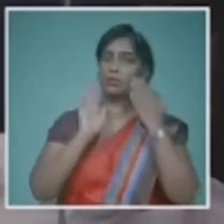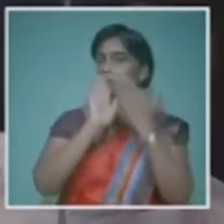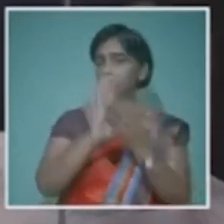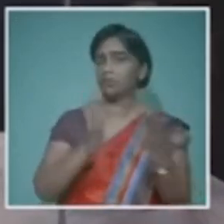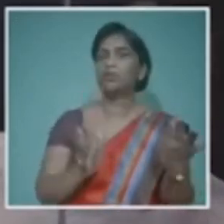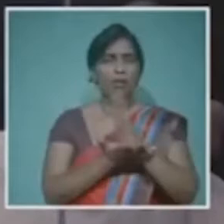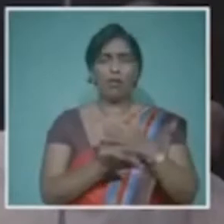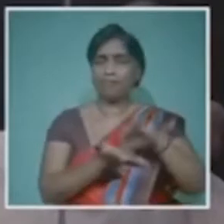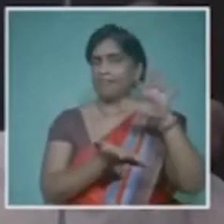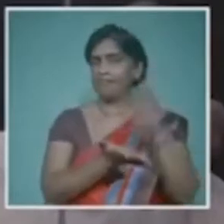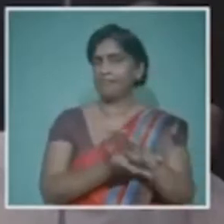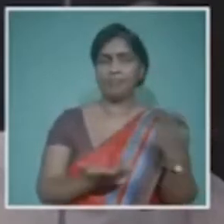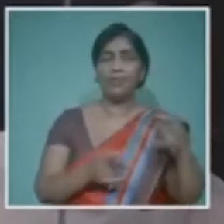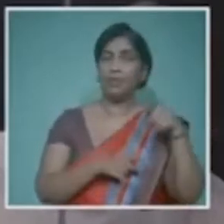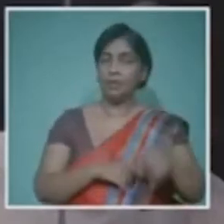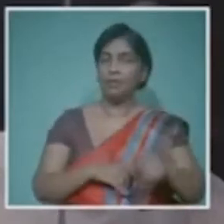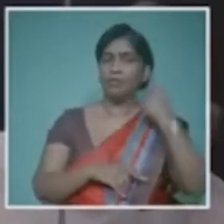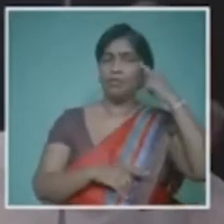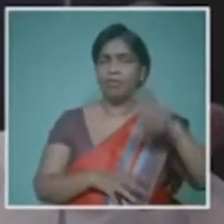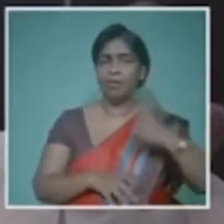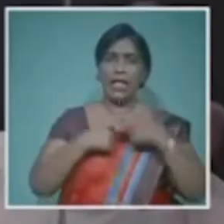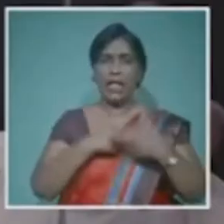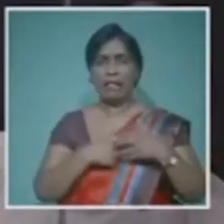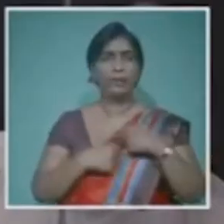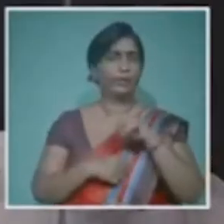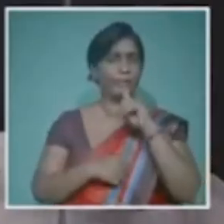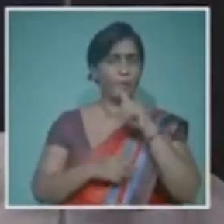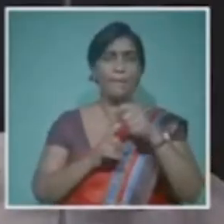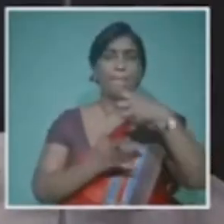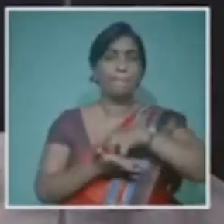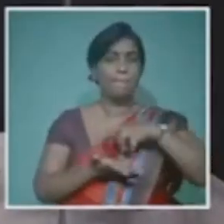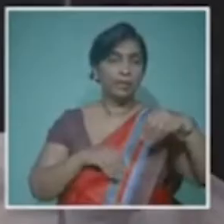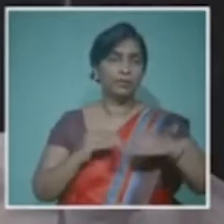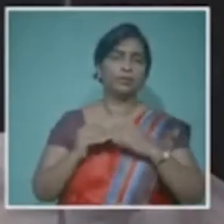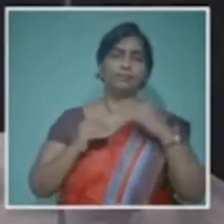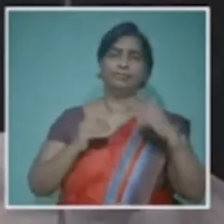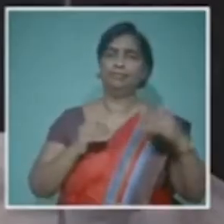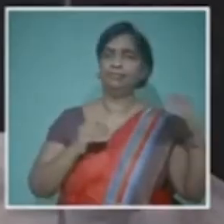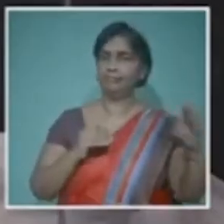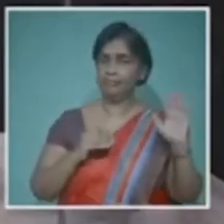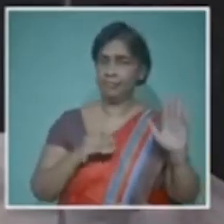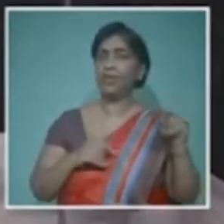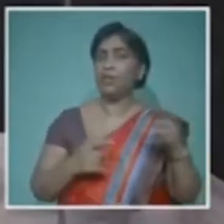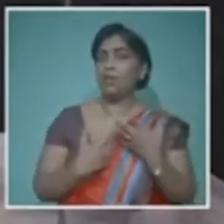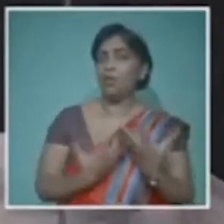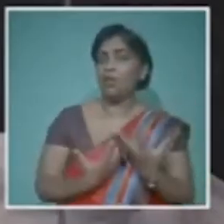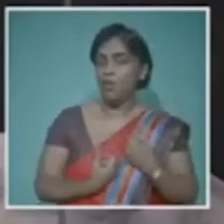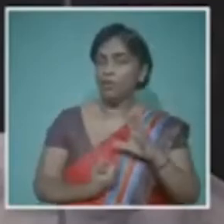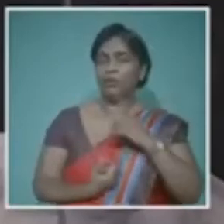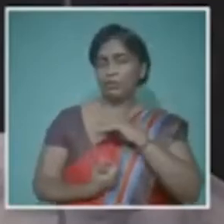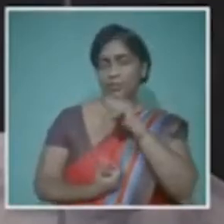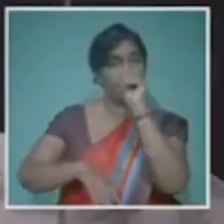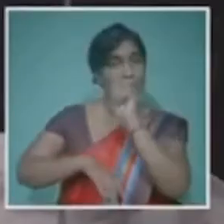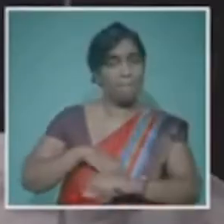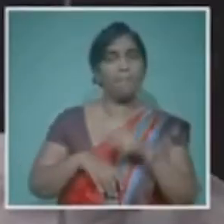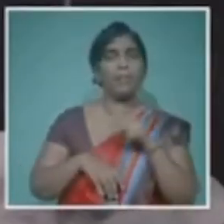සීමා නිර්ණ කළේ නැහැ. ඒතකොට ඒ ව්‍යාජ හේතු ඉදිරිපත් කරමින් පළාත් පාලන මැතිවරණය කළා. දැන් අපි තාමත් ඕනෑකමින් කියනවා ඒ